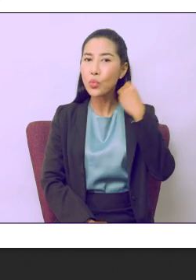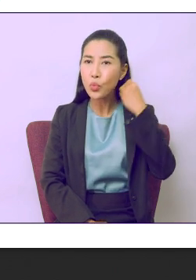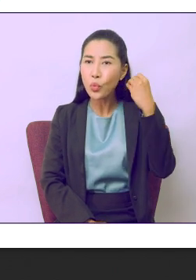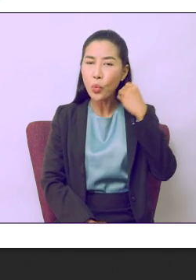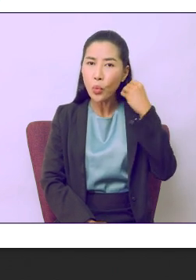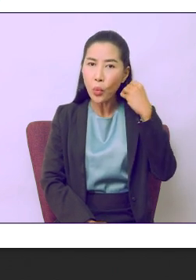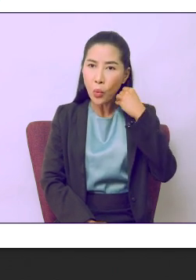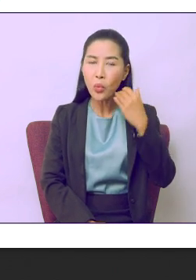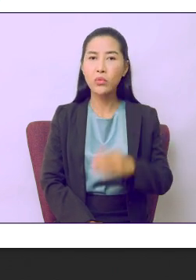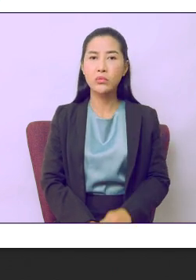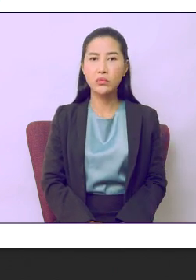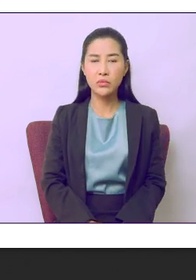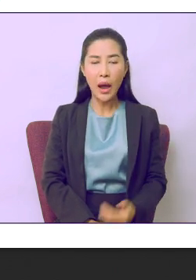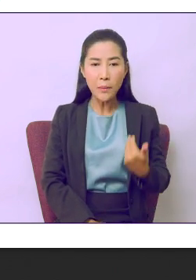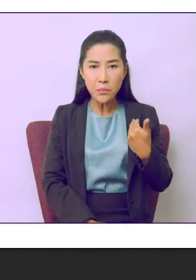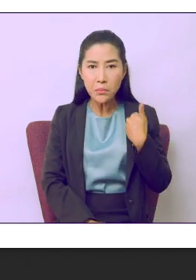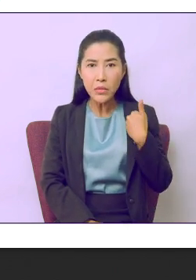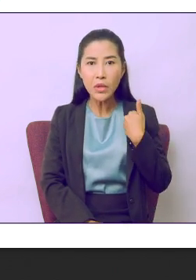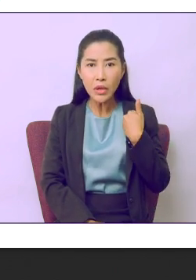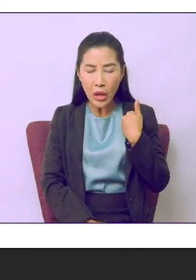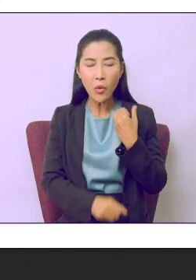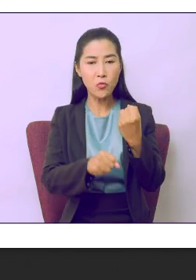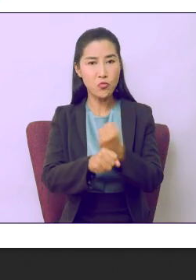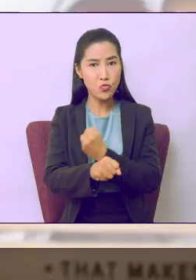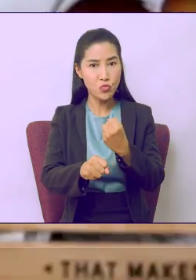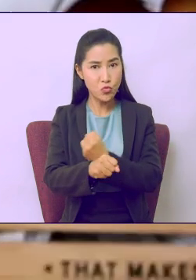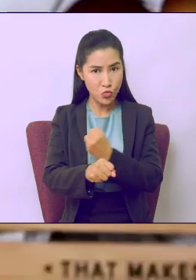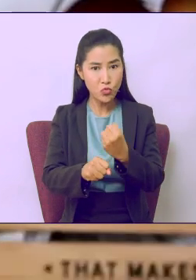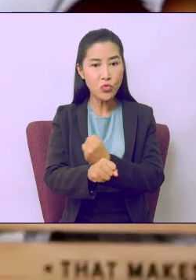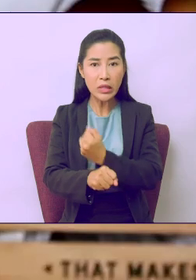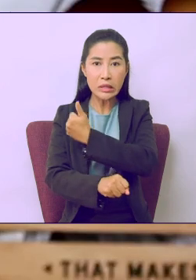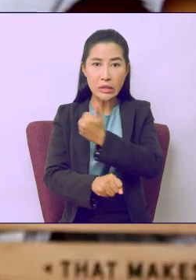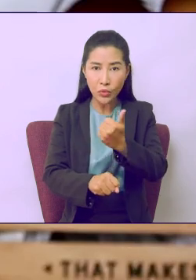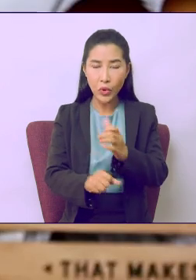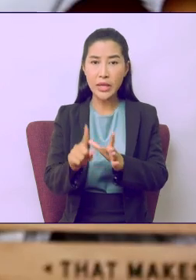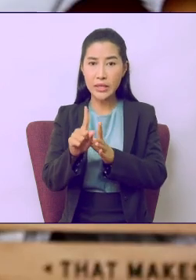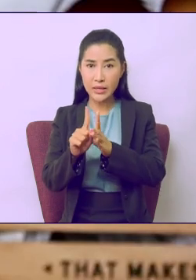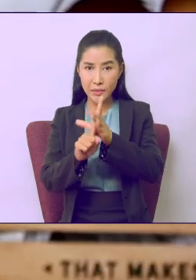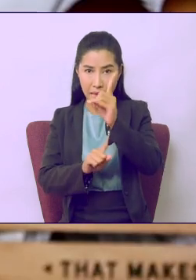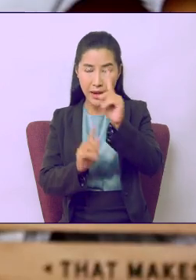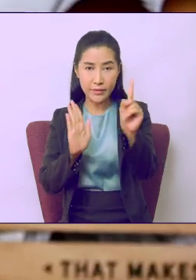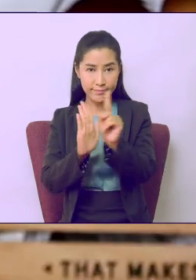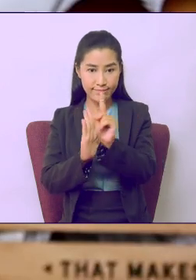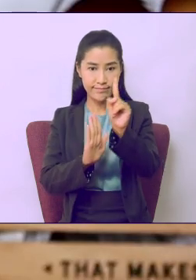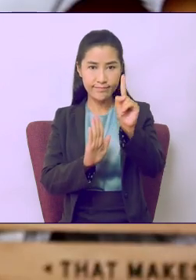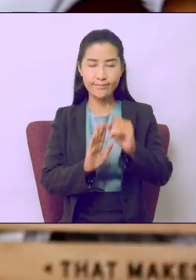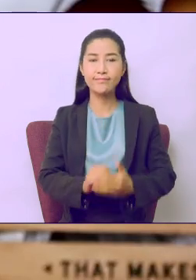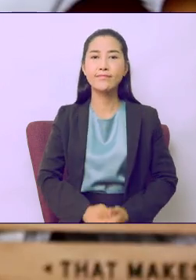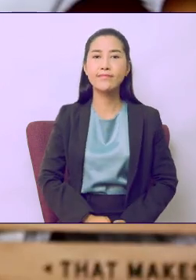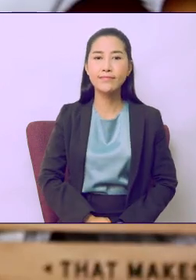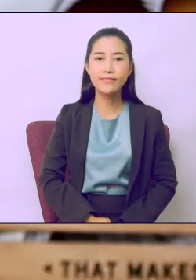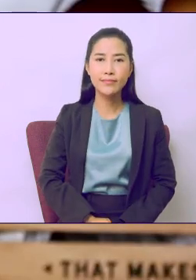อันนี้อย่างเดียวนะเคเมีทำกายภาพบำบัดอ่าปกติด้วยอาทิตย์ละ 1ครั้งนะครับ